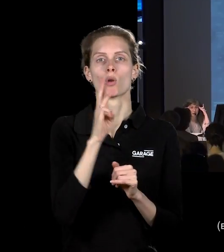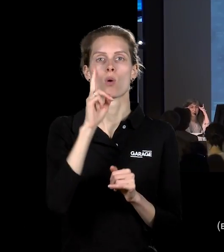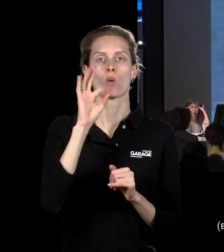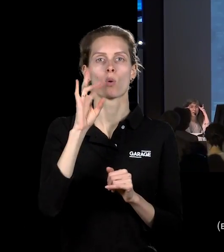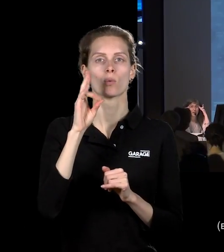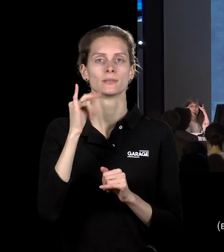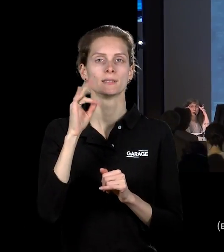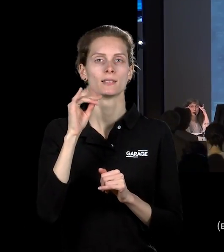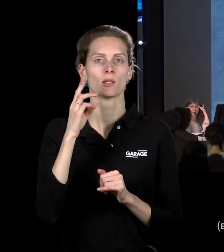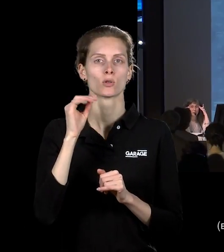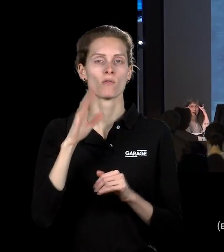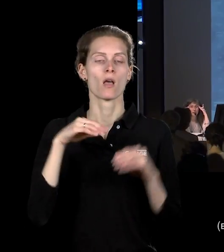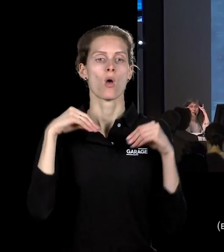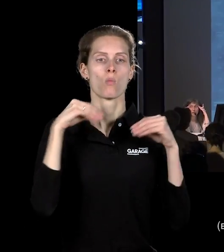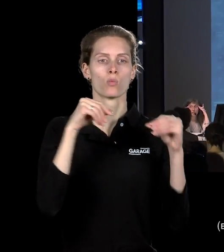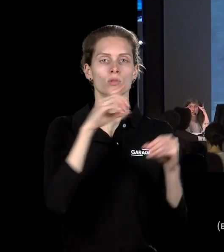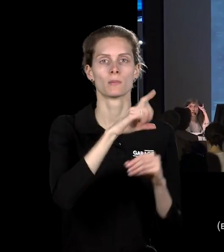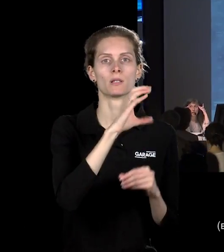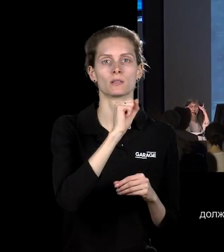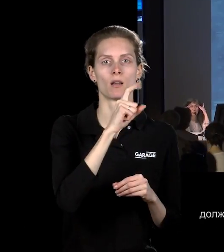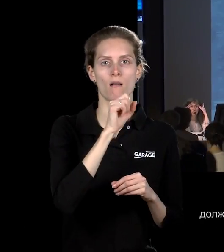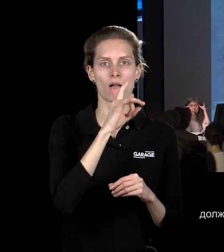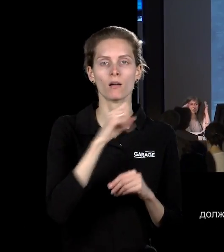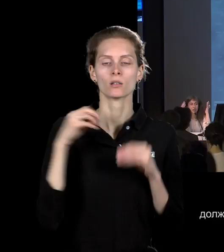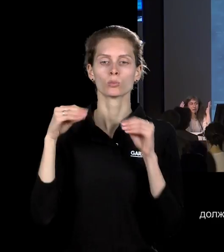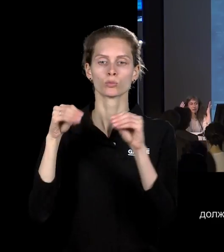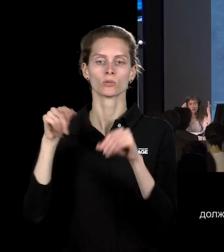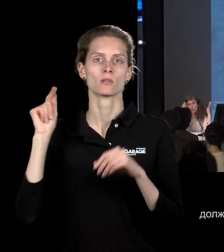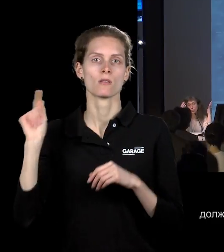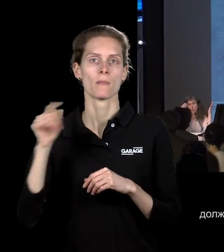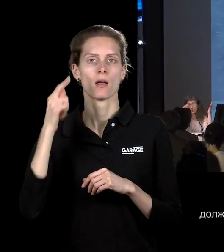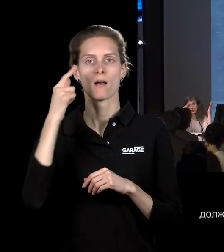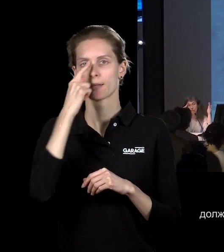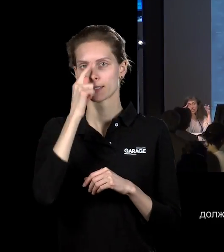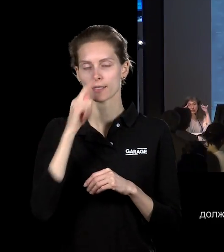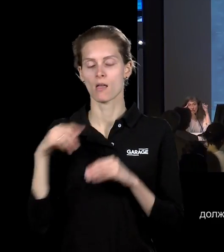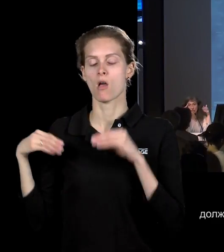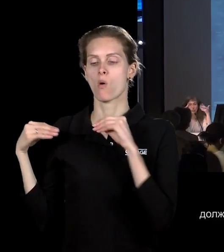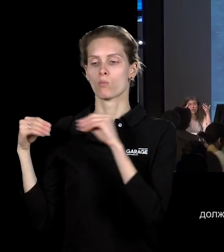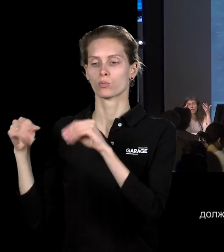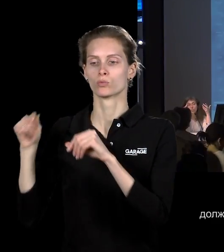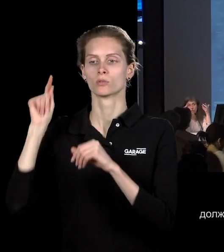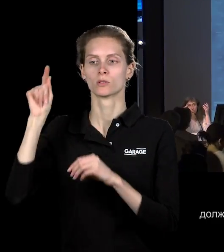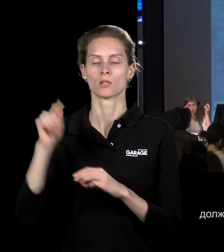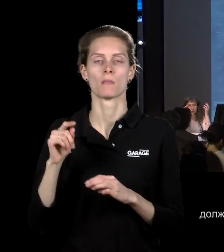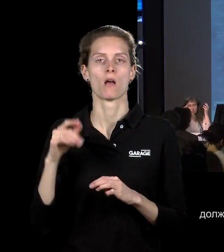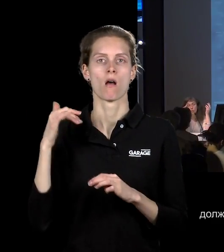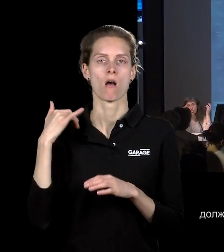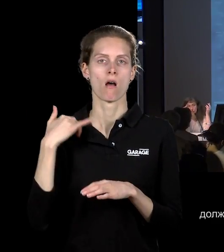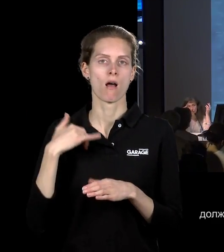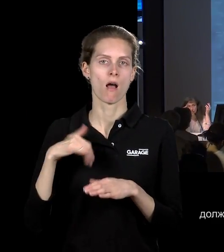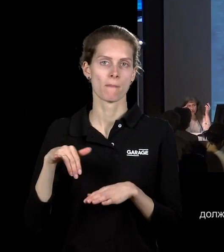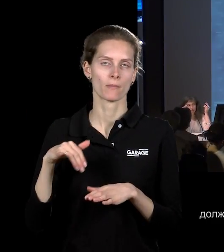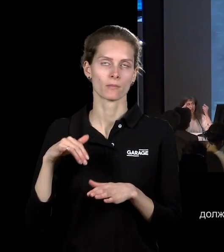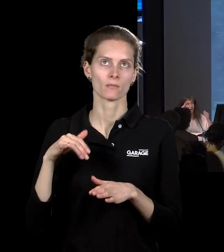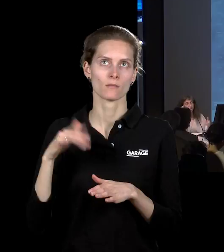в Сахаре, в пустыне в Индии, в Северной Америке, должна быть создана некая конструкция, которая невидима, которую даже со